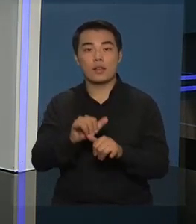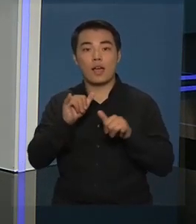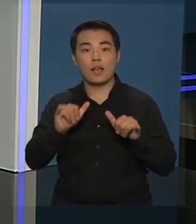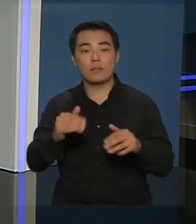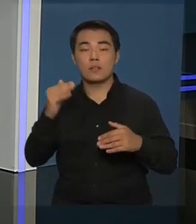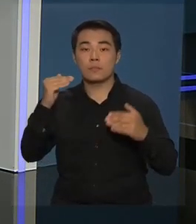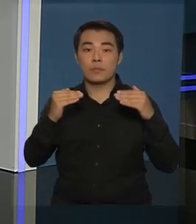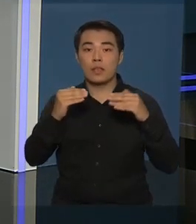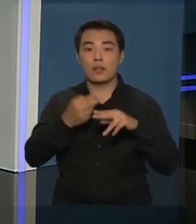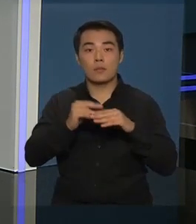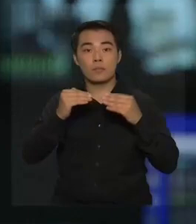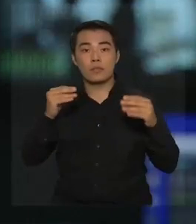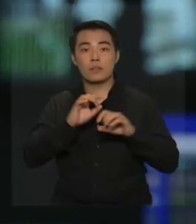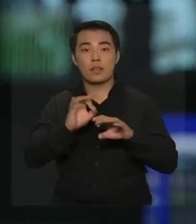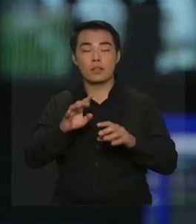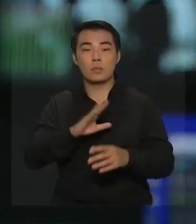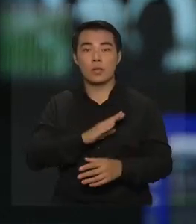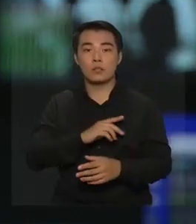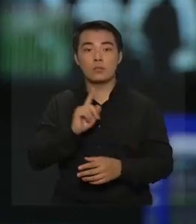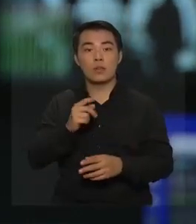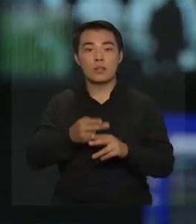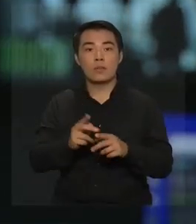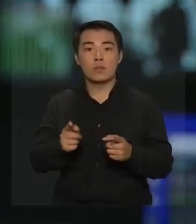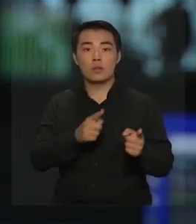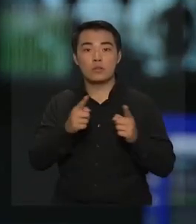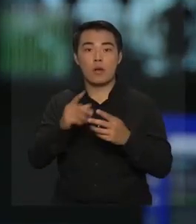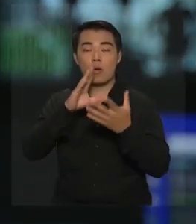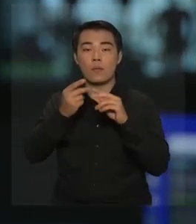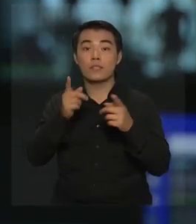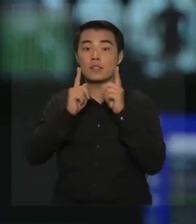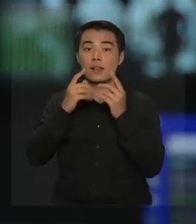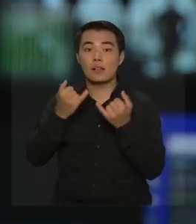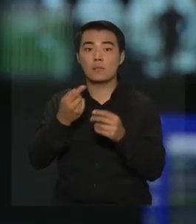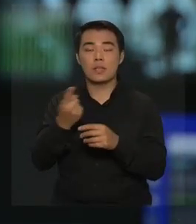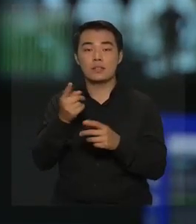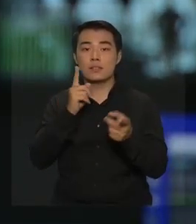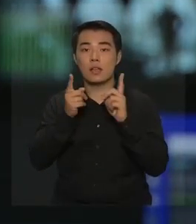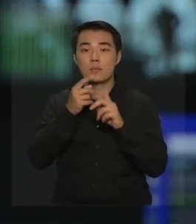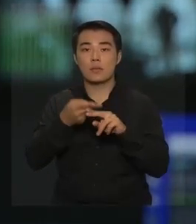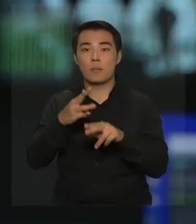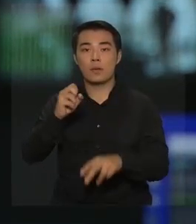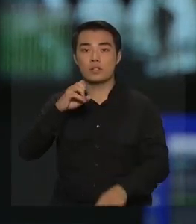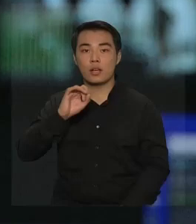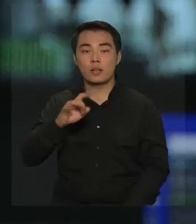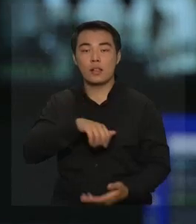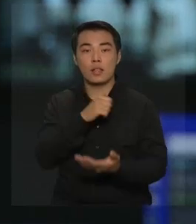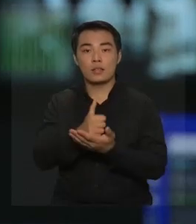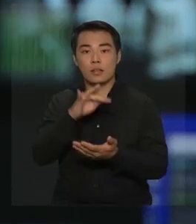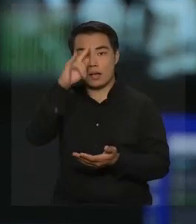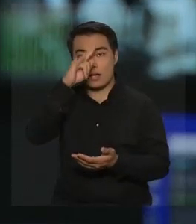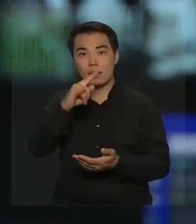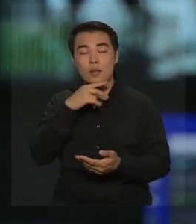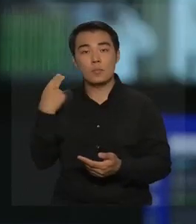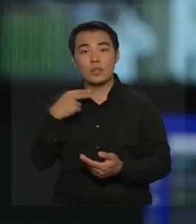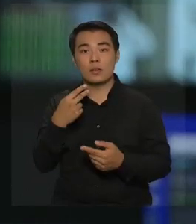турасында көп айтылды. Айтпақшы, көшбасшылар диалогының бірінші сессиясына мажар басшысымен қатар Қазақ президенті